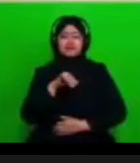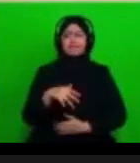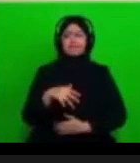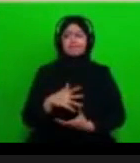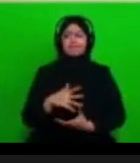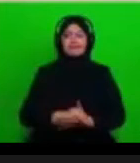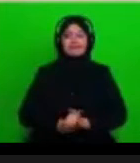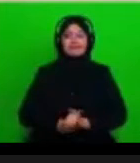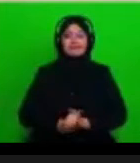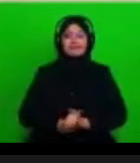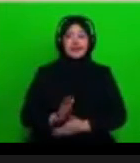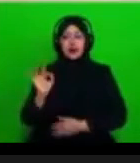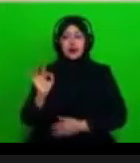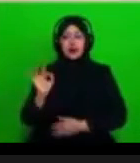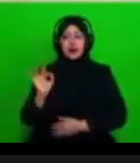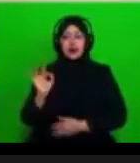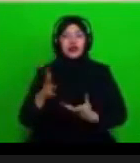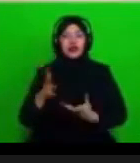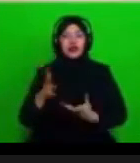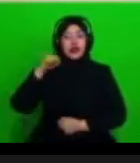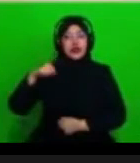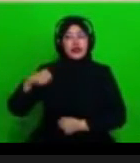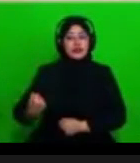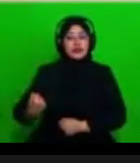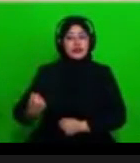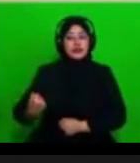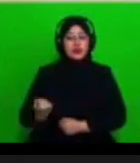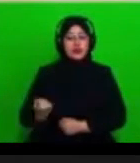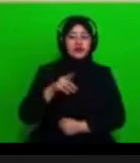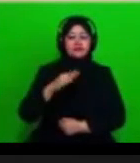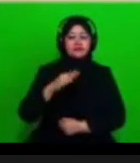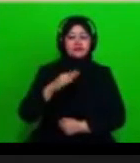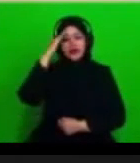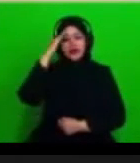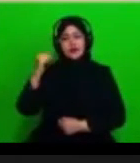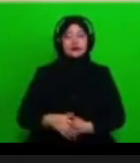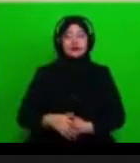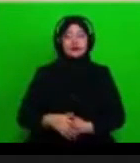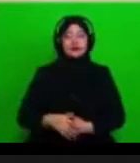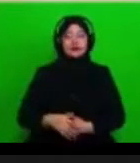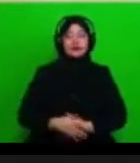dengar, Teh Jenab. Iya. Di balik sosok yang hebat, banyak istri, ada